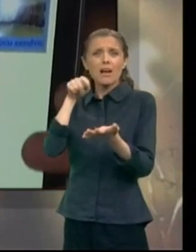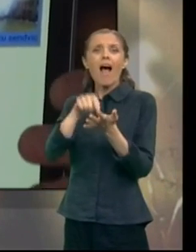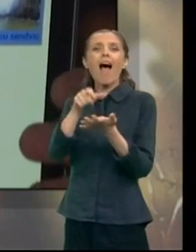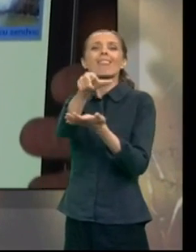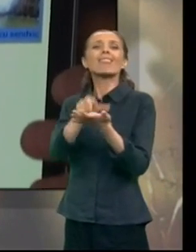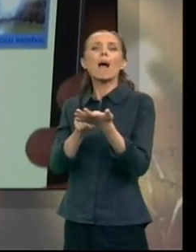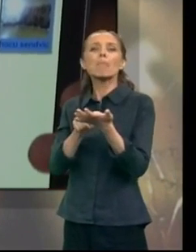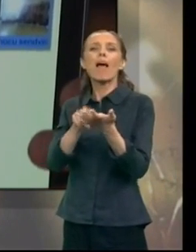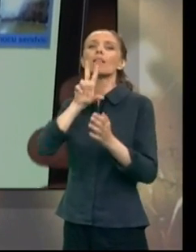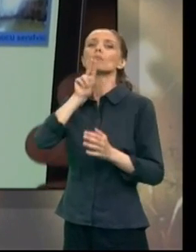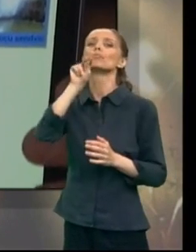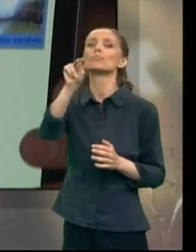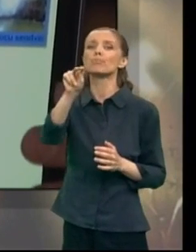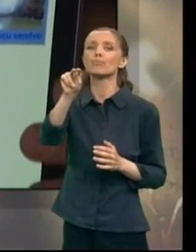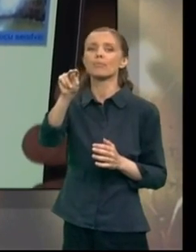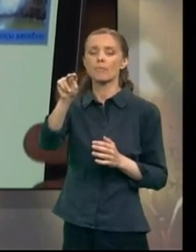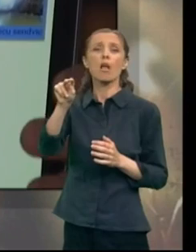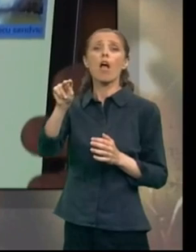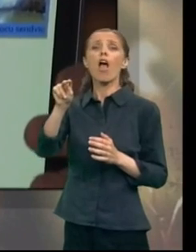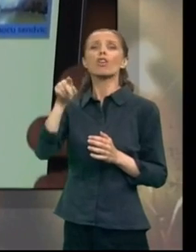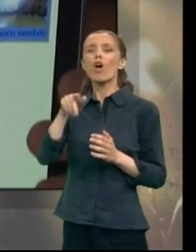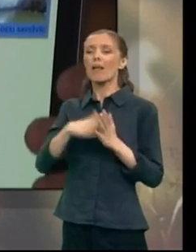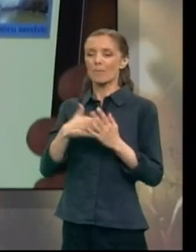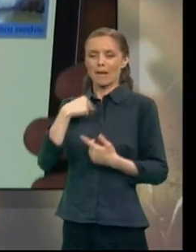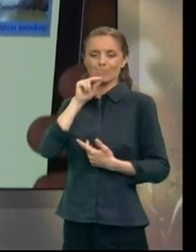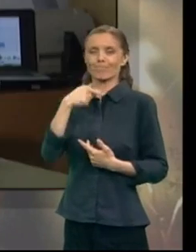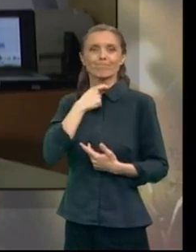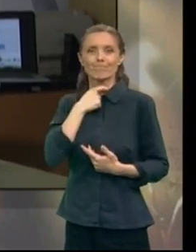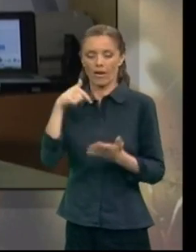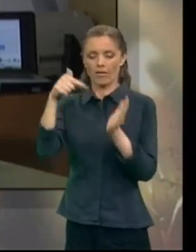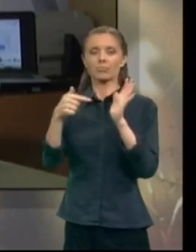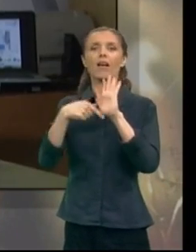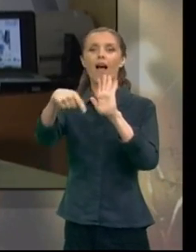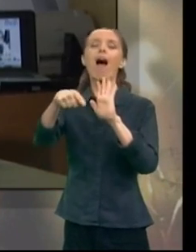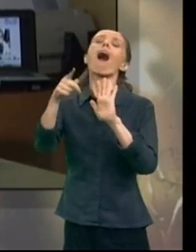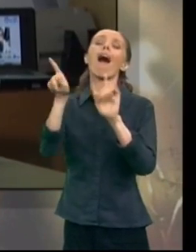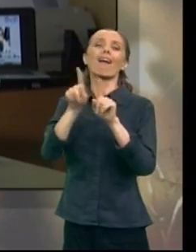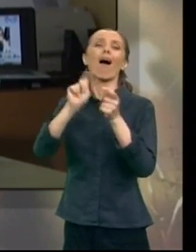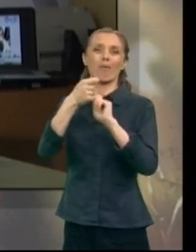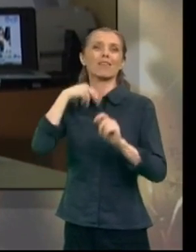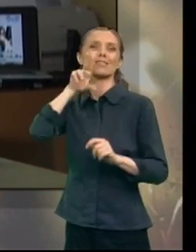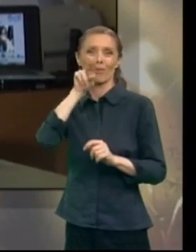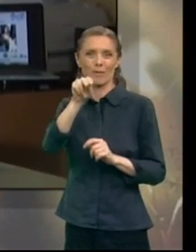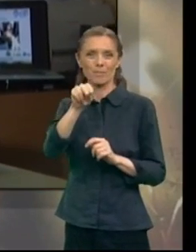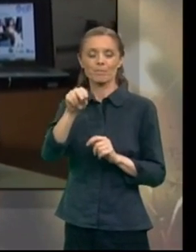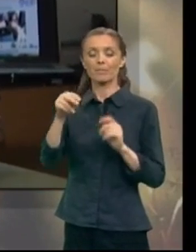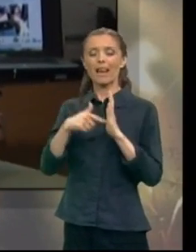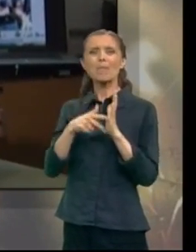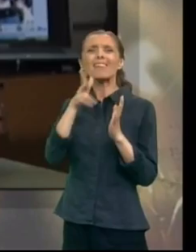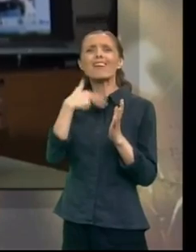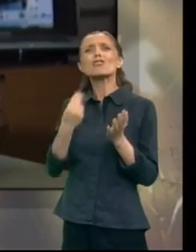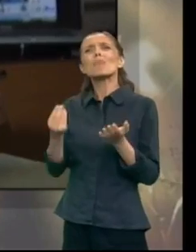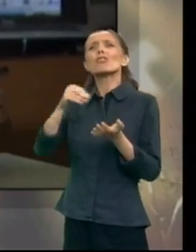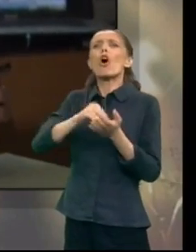tako izrazi svoj stav ili mišljenje nekoj drugoj osobi s kojom razgovara. Nova kartica se pravi ovde u podešavanju. Dodamo